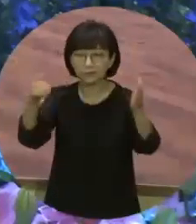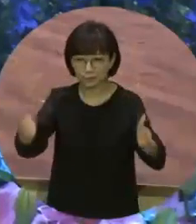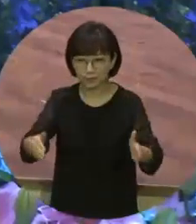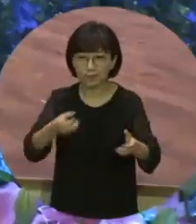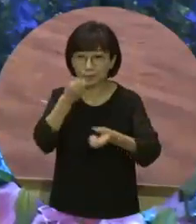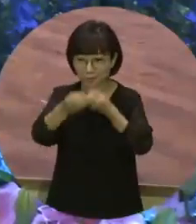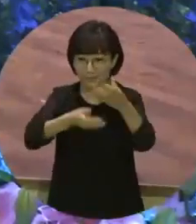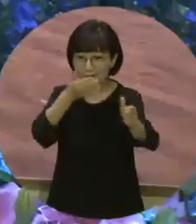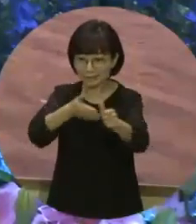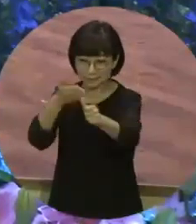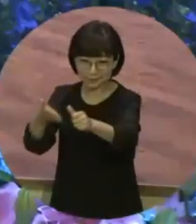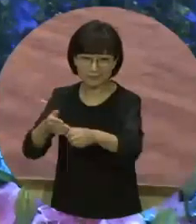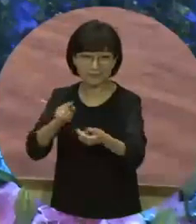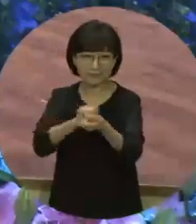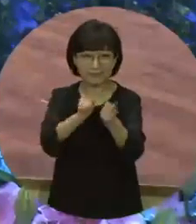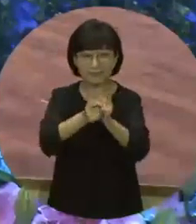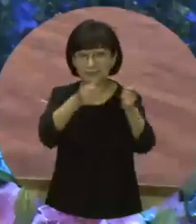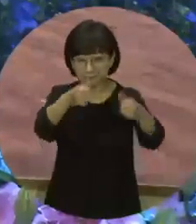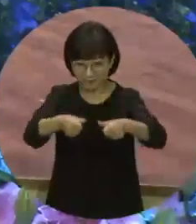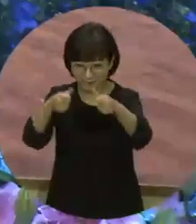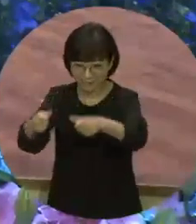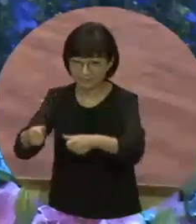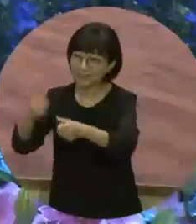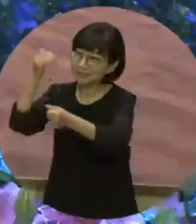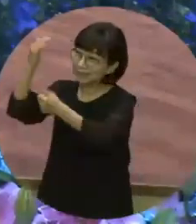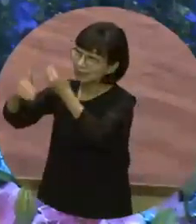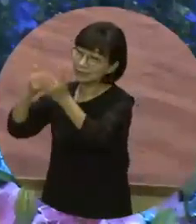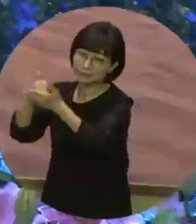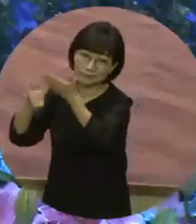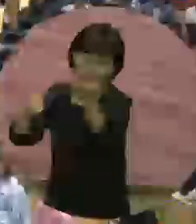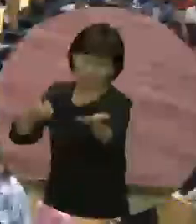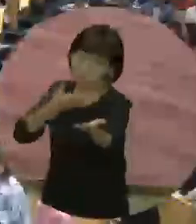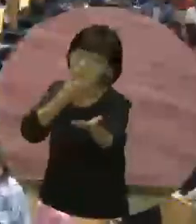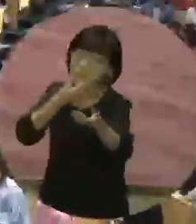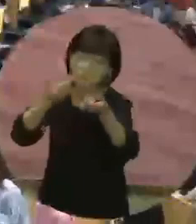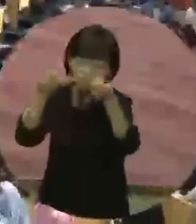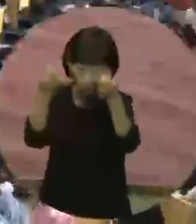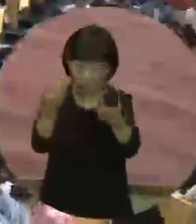서로 우리 양 인사합시다. 하나님은 성도님을 축복하십니다.